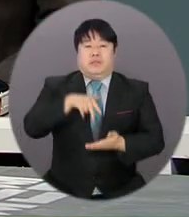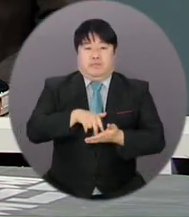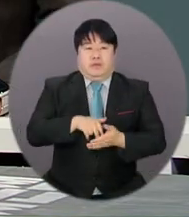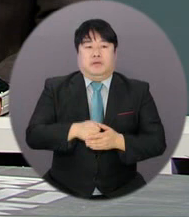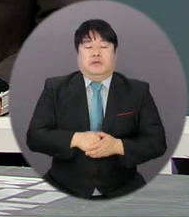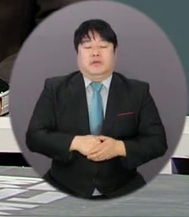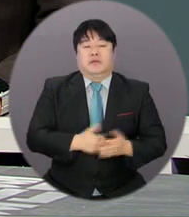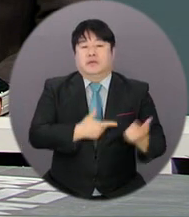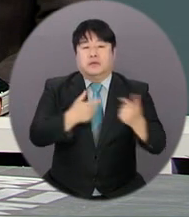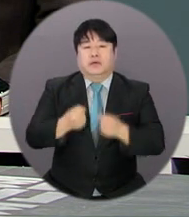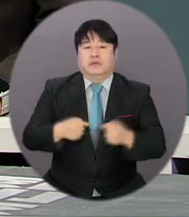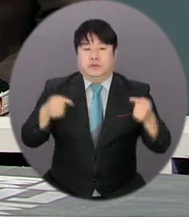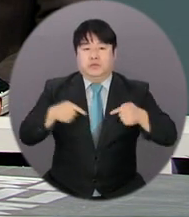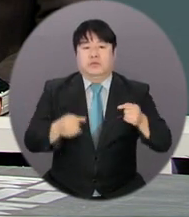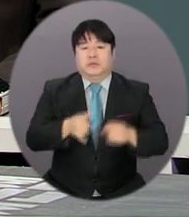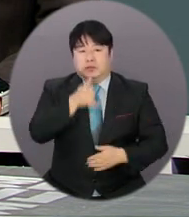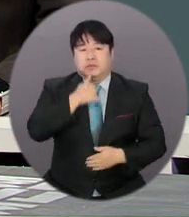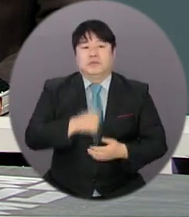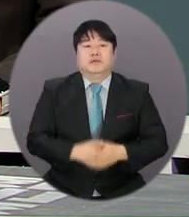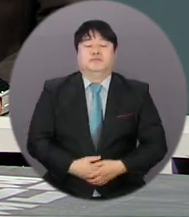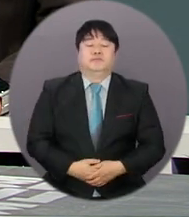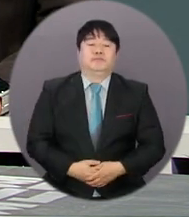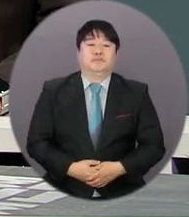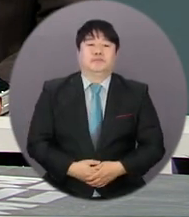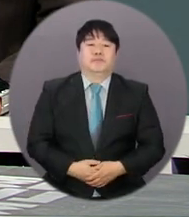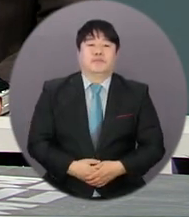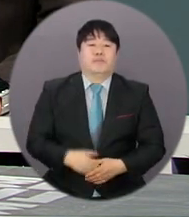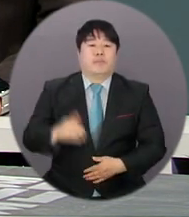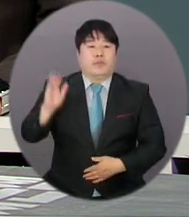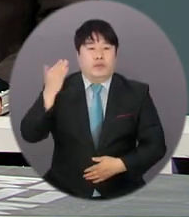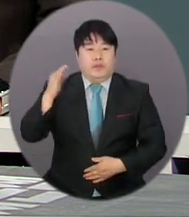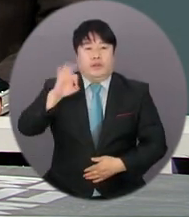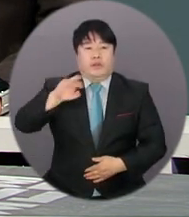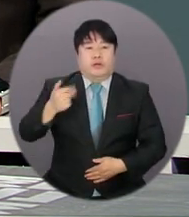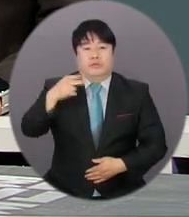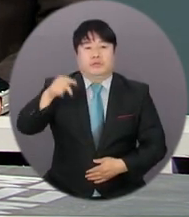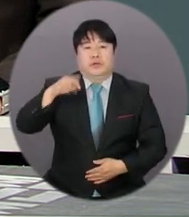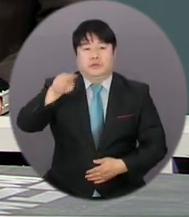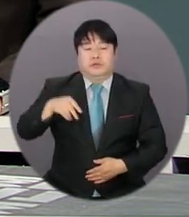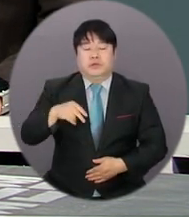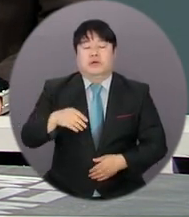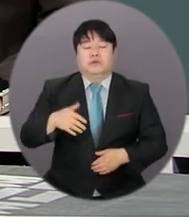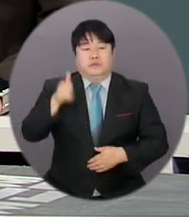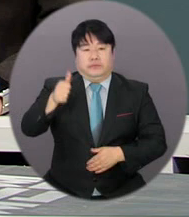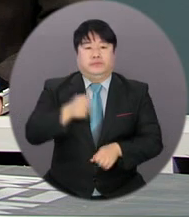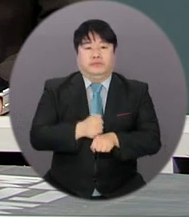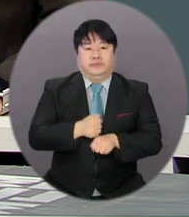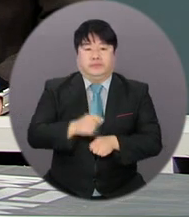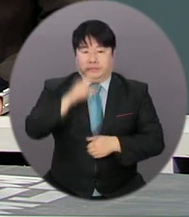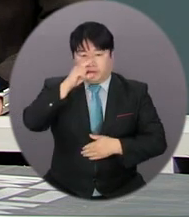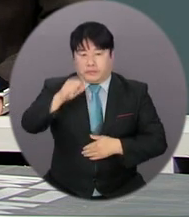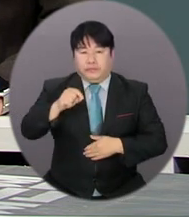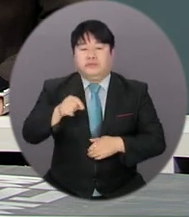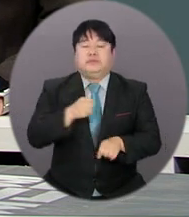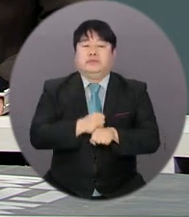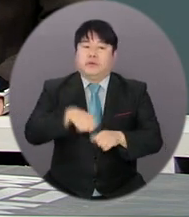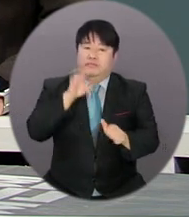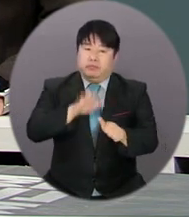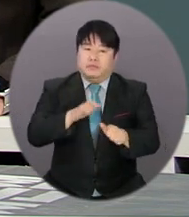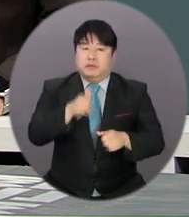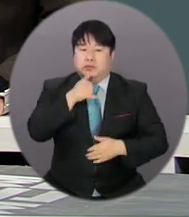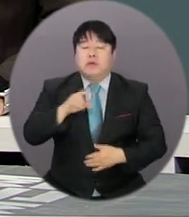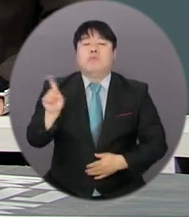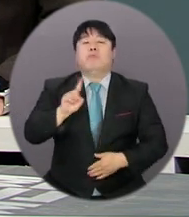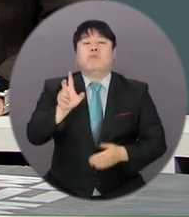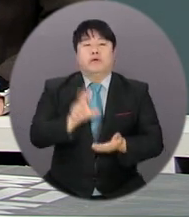재원의 그런 논쟁 교회 계셨습니다 4 최근 윤석렬 전 청장을 향해서 날 선 비판을 계속 하고 계시잖아요 어려운